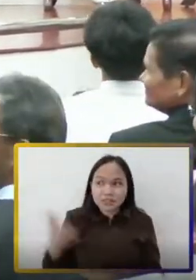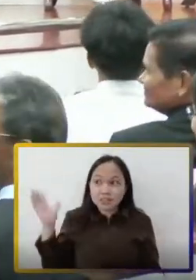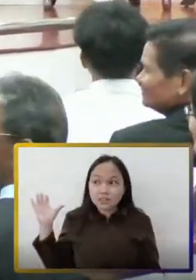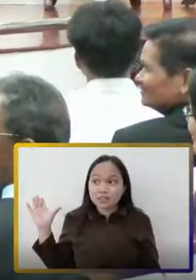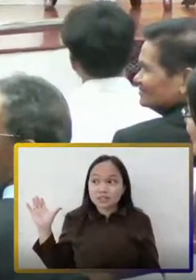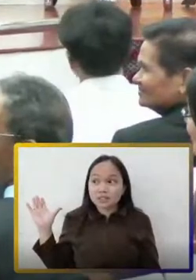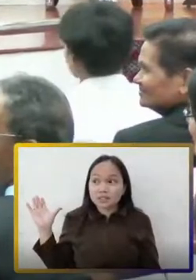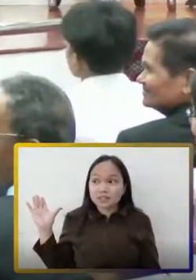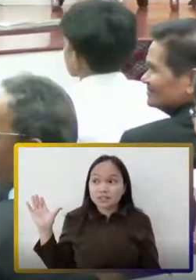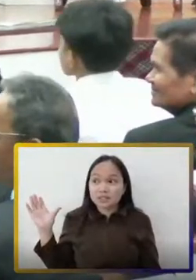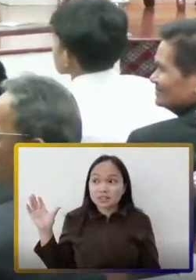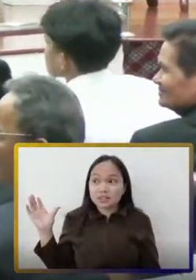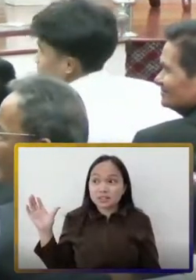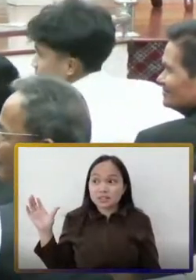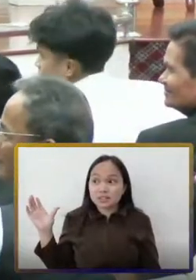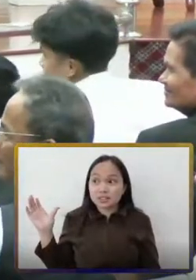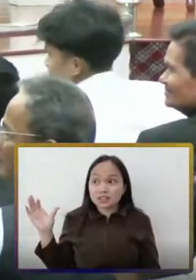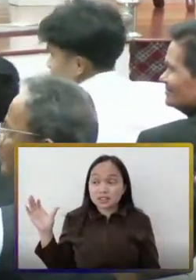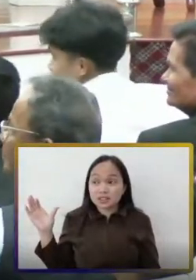Matutuwa ka ba kung ang tatay mo ganun?